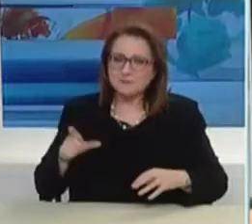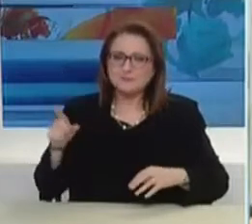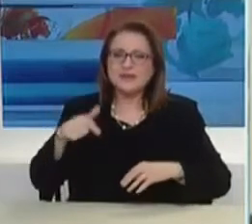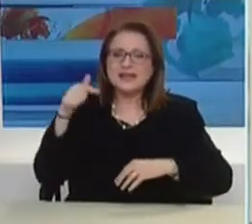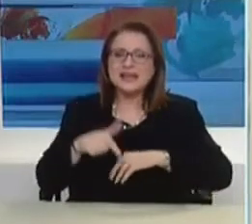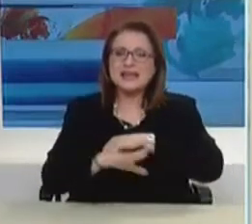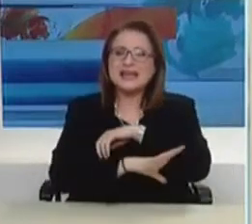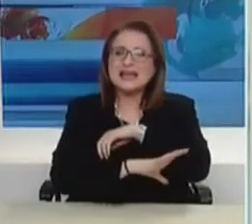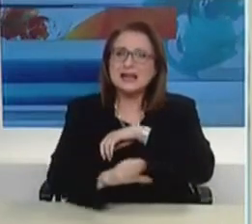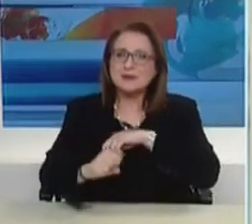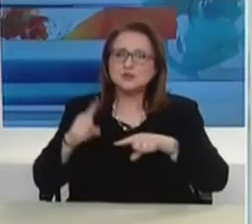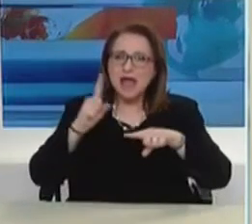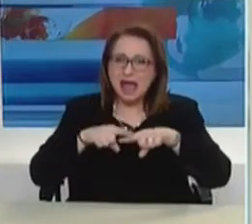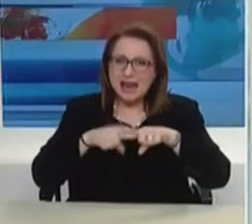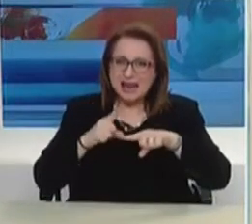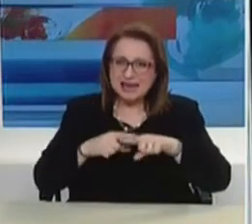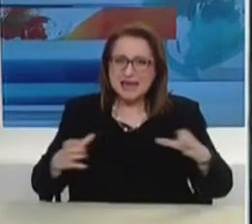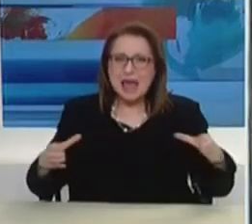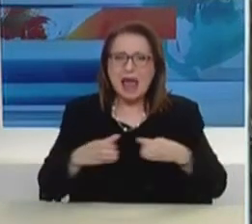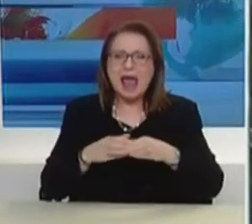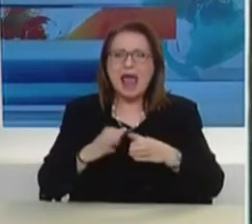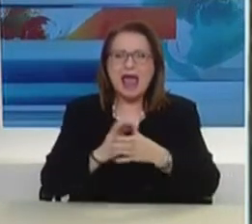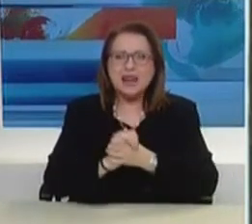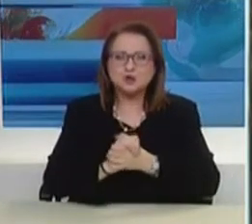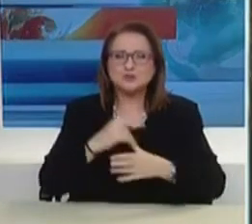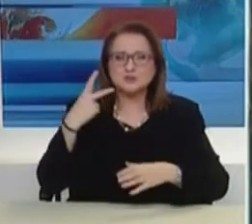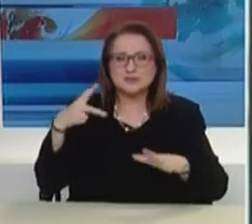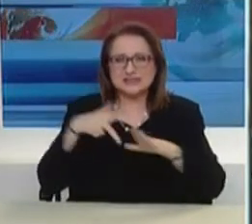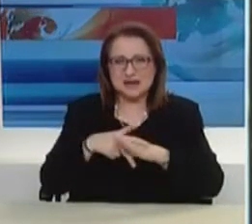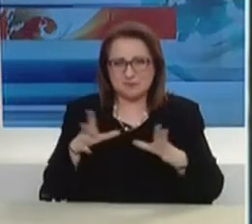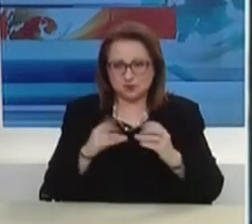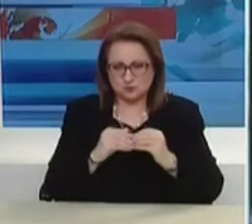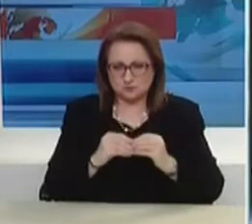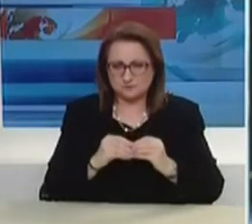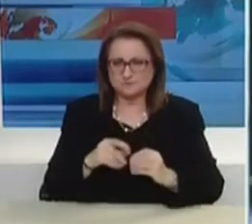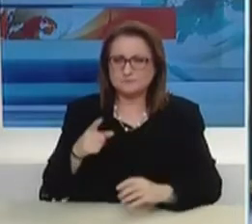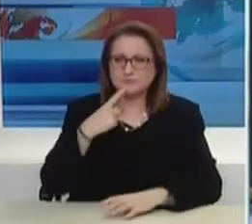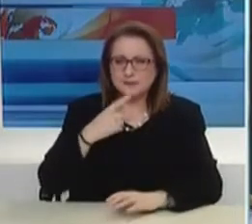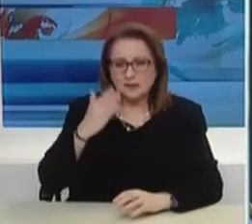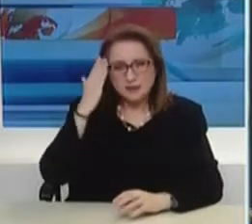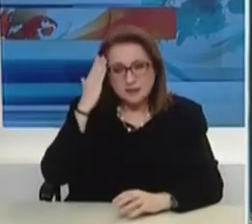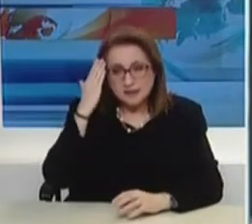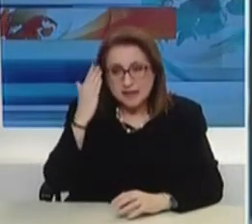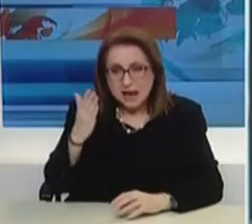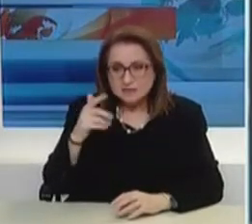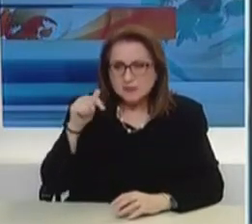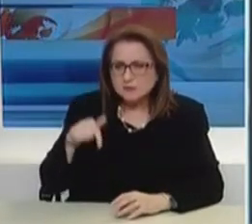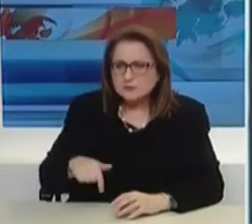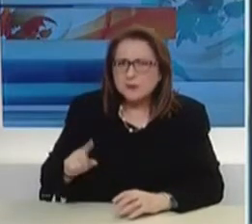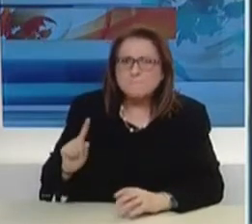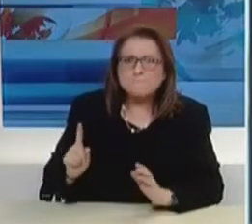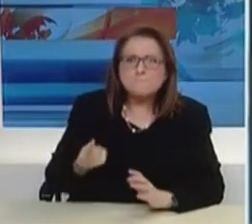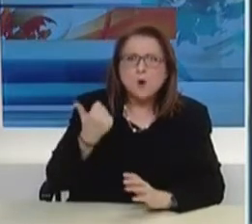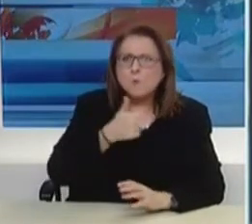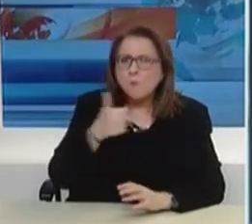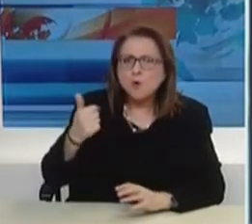Καλησπέρα από την Ελληνική Ένωση Τραπεζών. Η εικόνα που είδαμε σήμερα, ευτυχώς μόνο σήμερα και